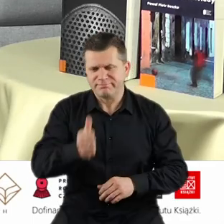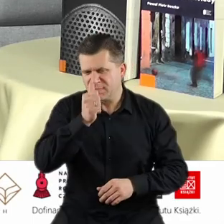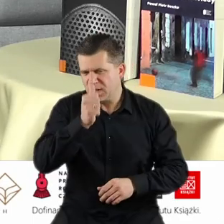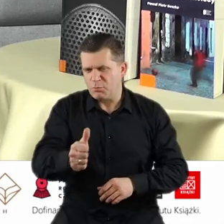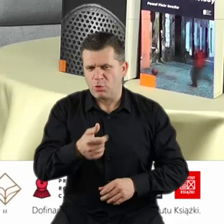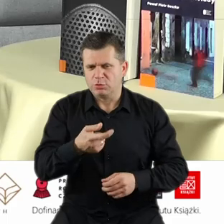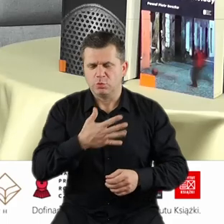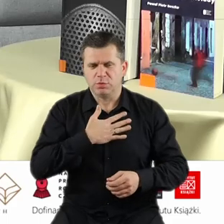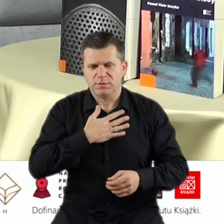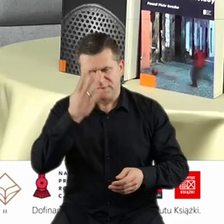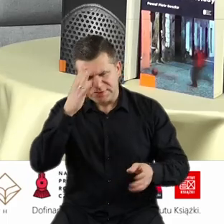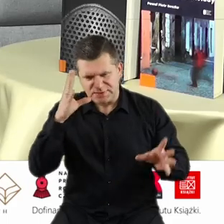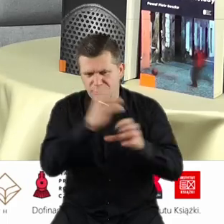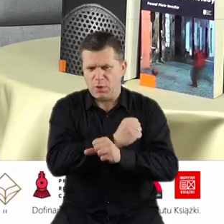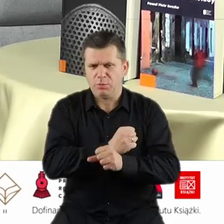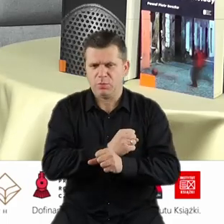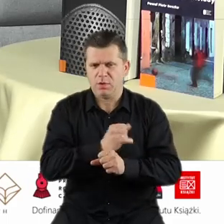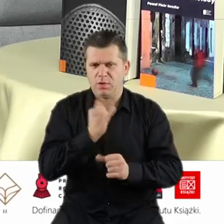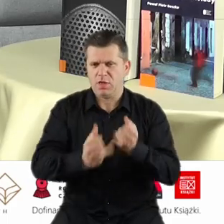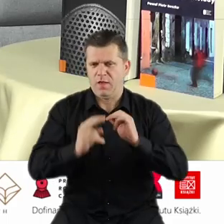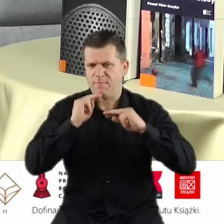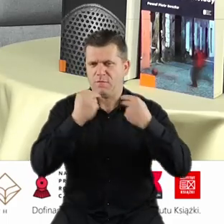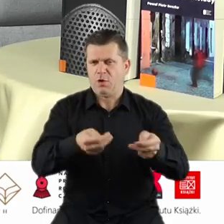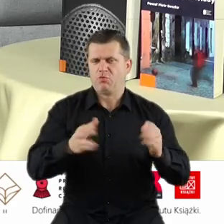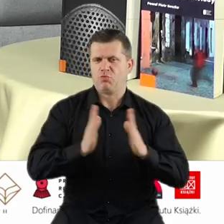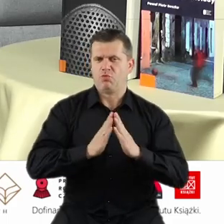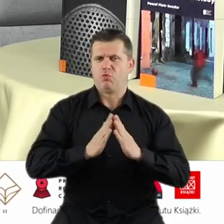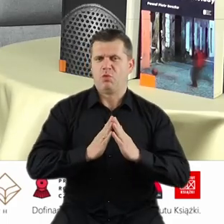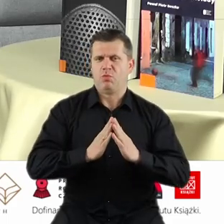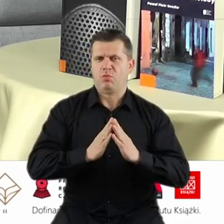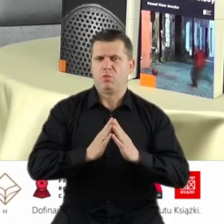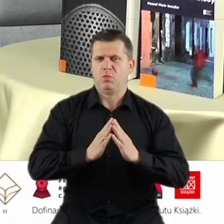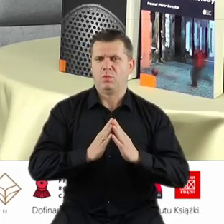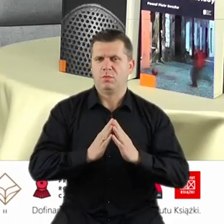i nie za bardzo można to wyłączyć, jak się wraca do domu.